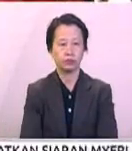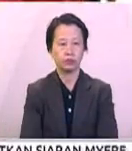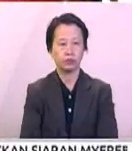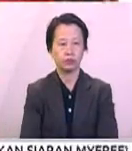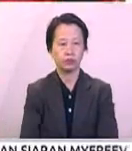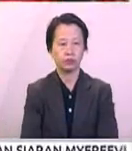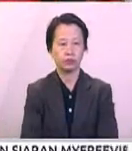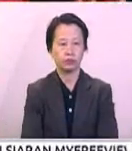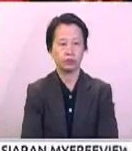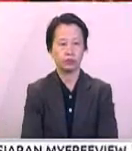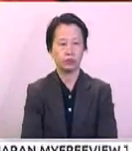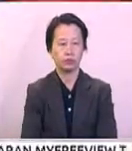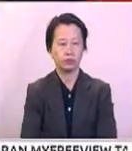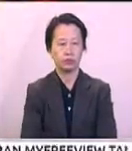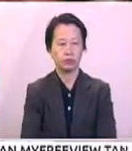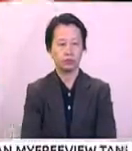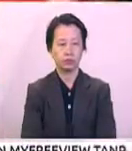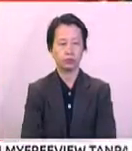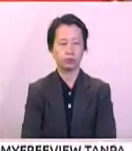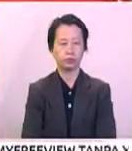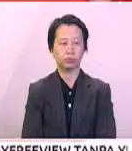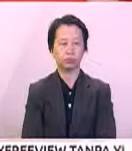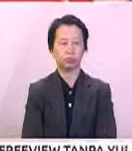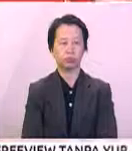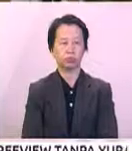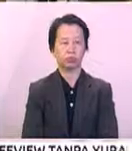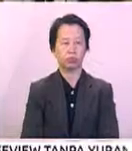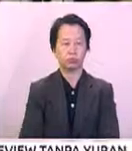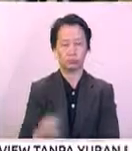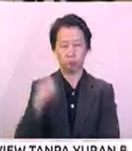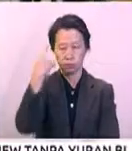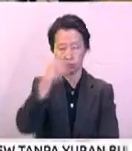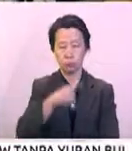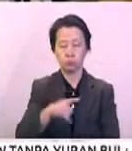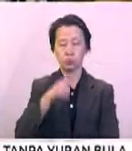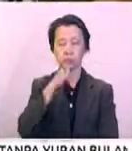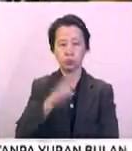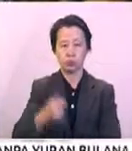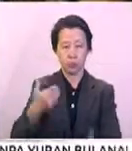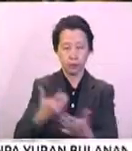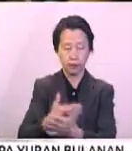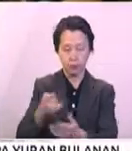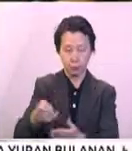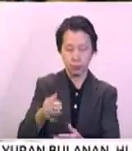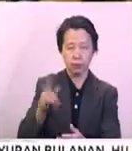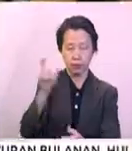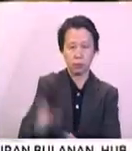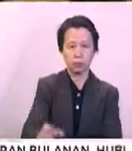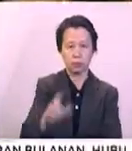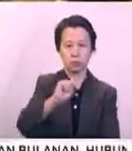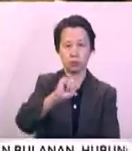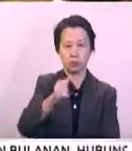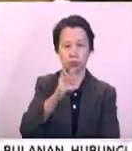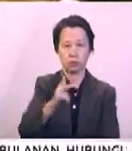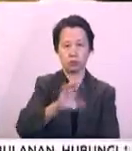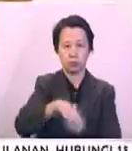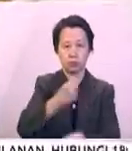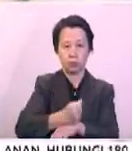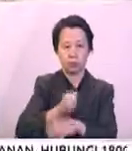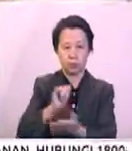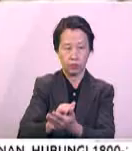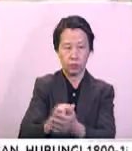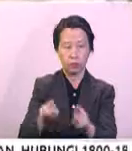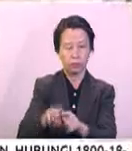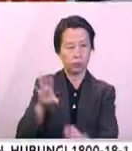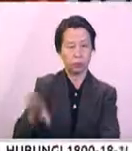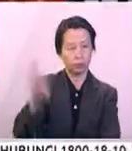semalam mengisi jawatan timbalan yang di-pertua adalah muka baharu Mohamad faed Musa yang sebelum ini merupakan ahli jawatankuasa pertubuhan itu